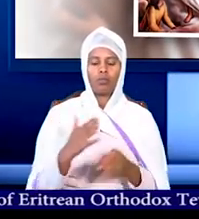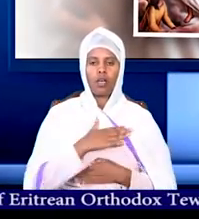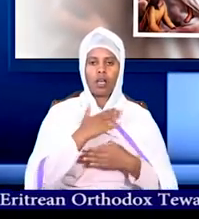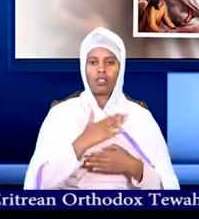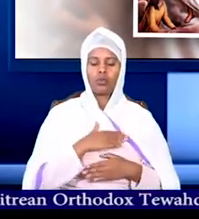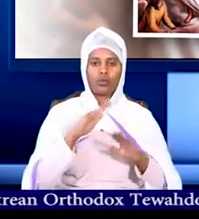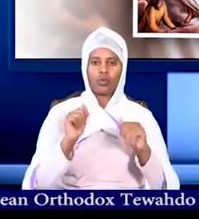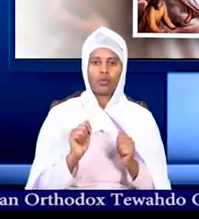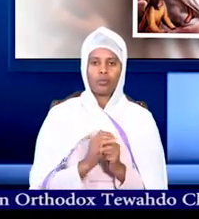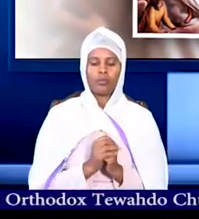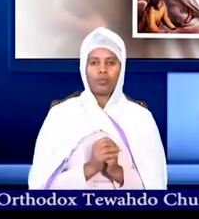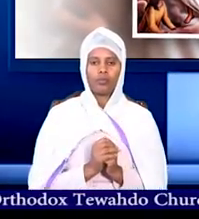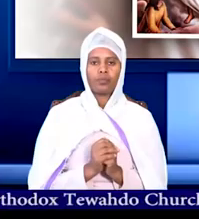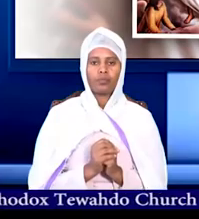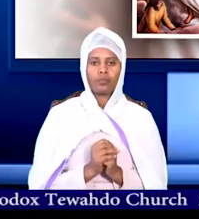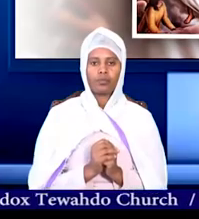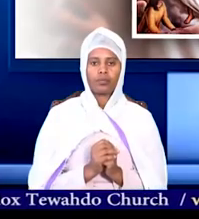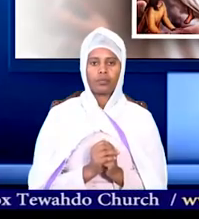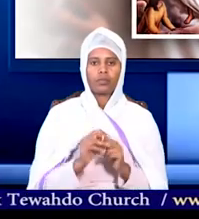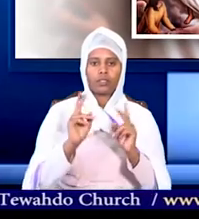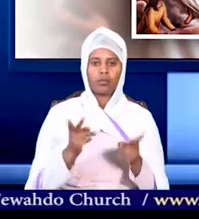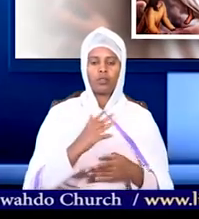ሓራ ወፁ ሓጎስ ኮነሎም